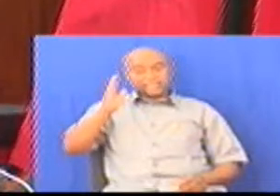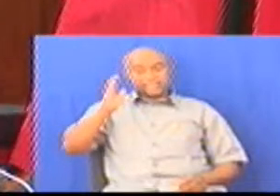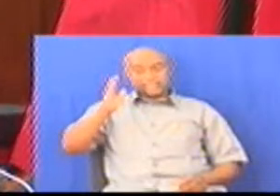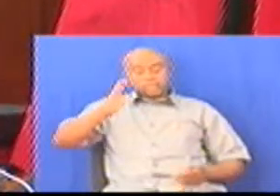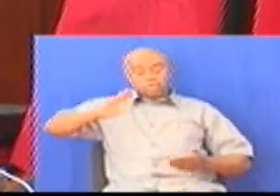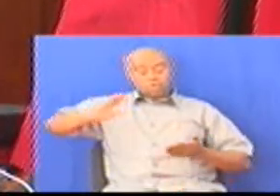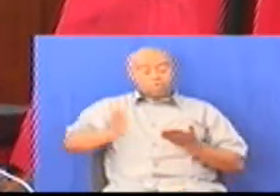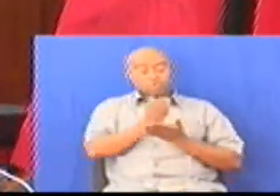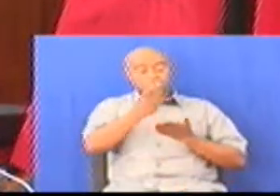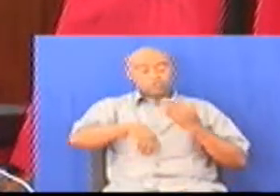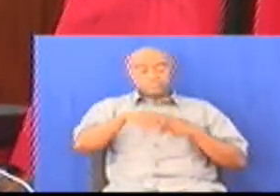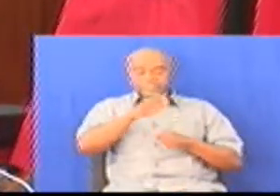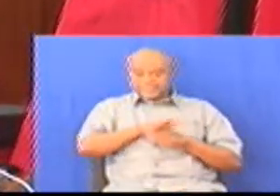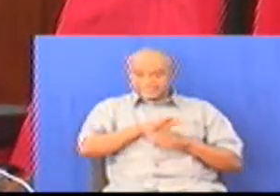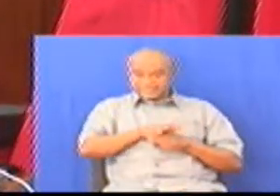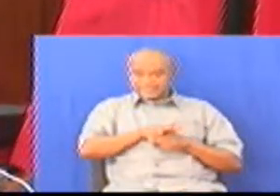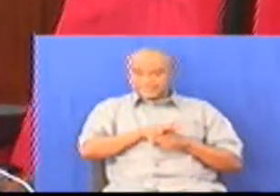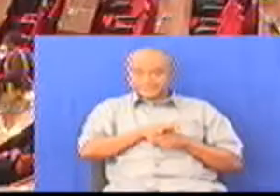wa